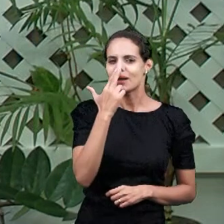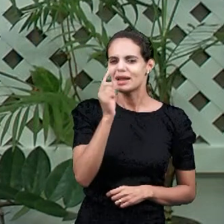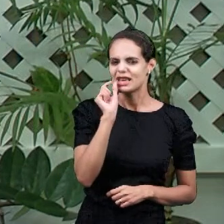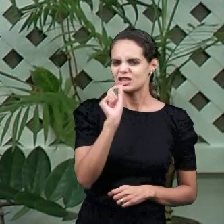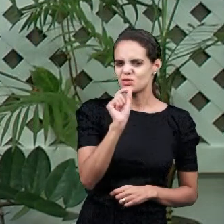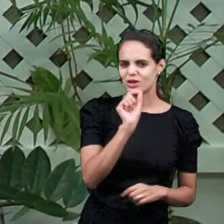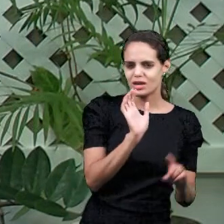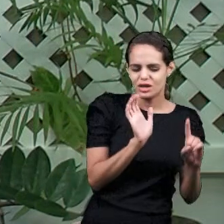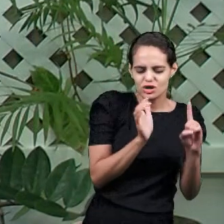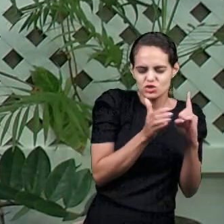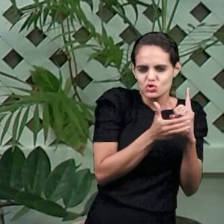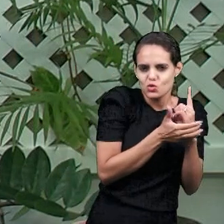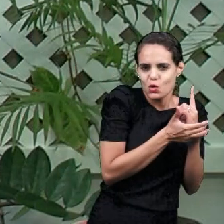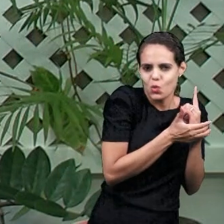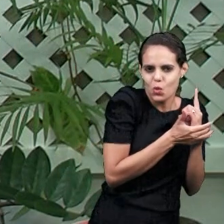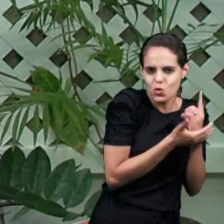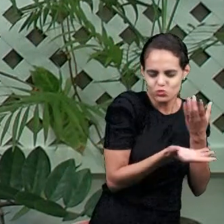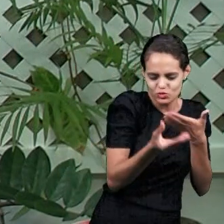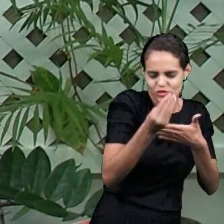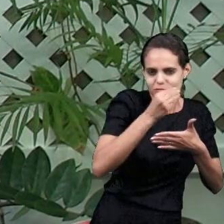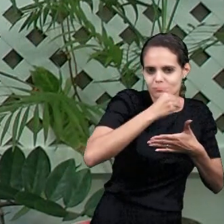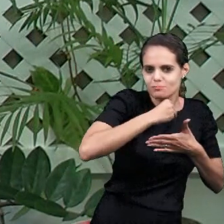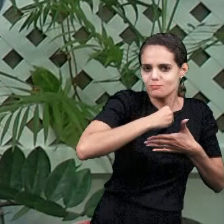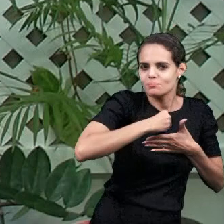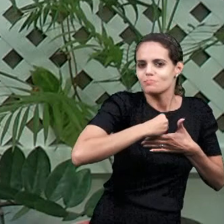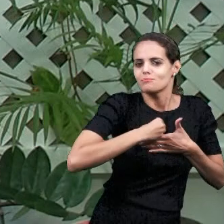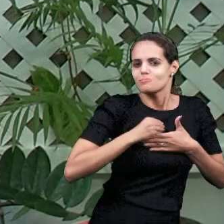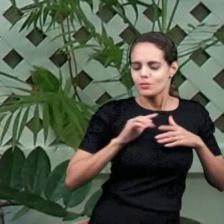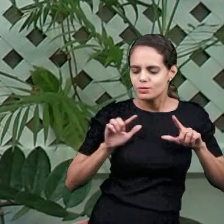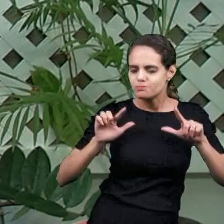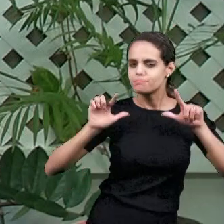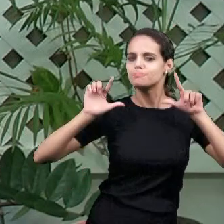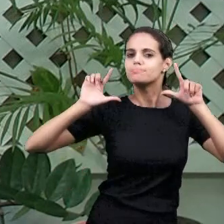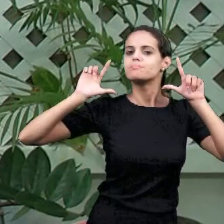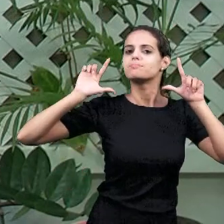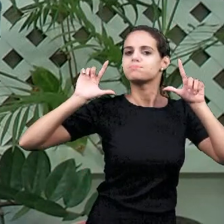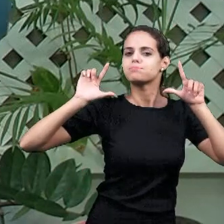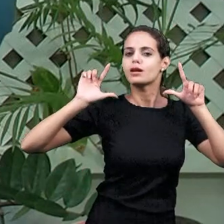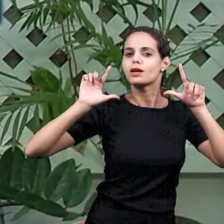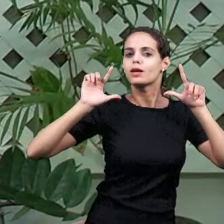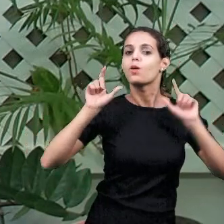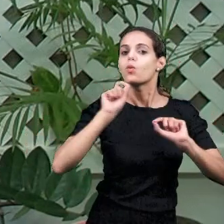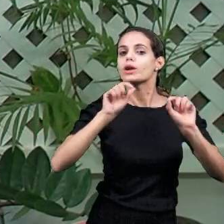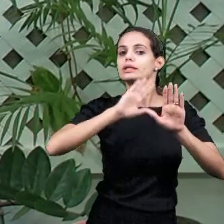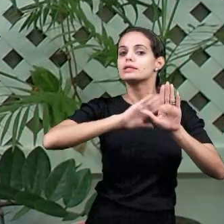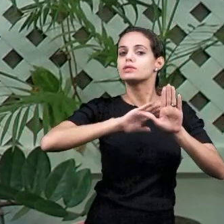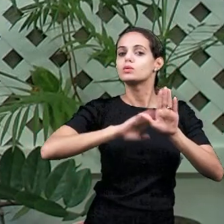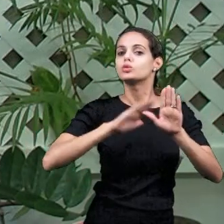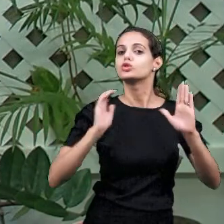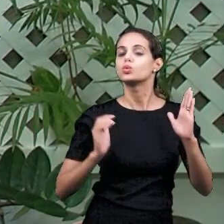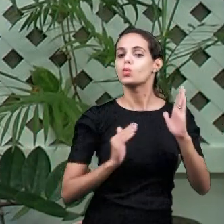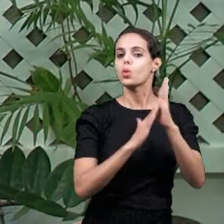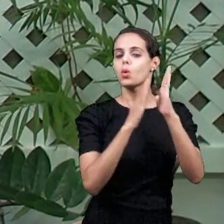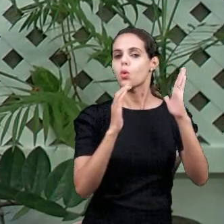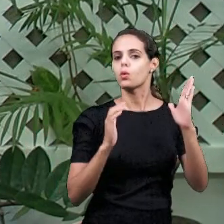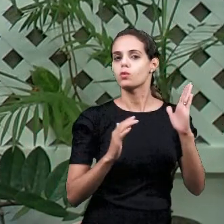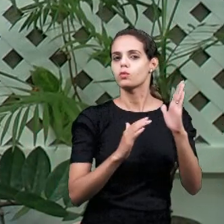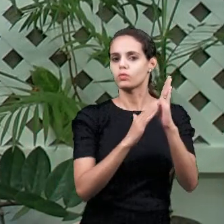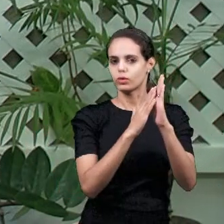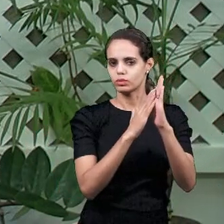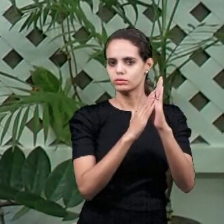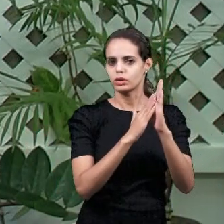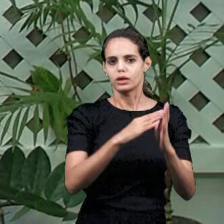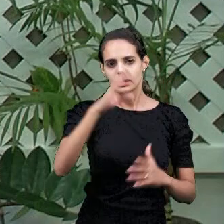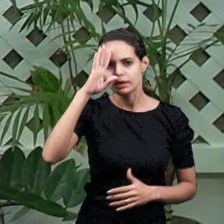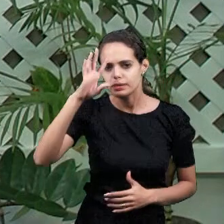la louange. Comme a été le chérubin ou un qui était le chef de la louange devant Dieu. Imaginez, devant Dieu, il y avait le